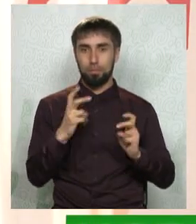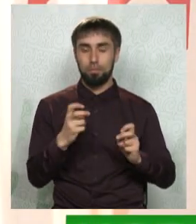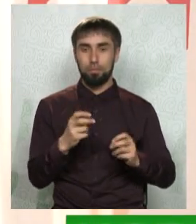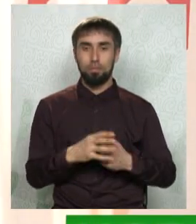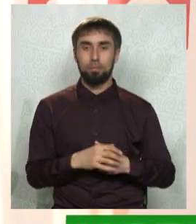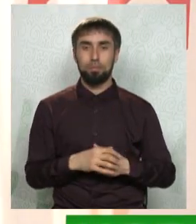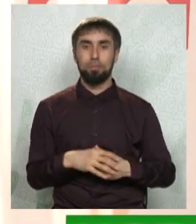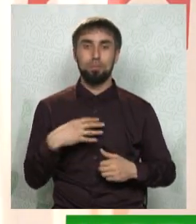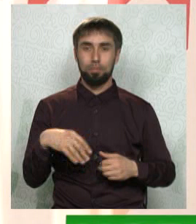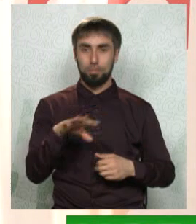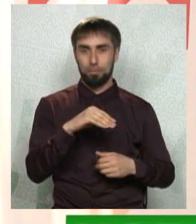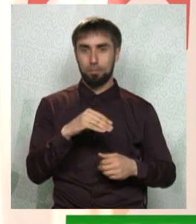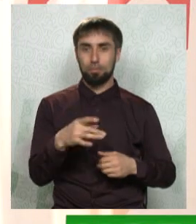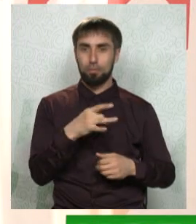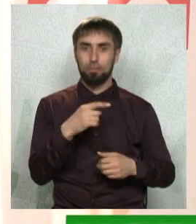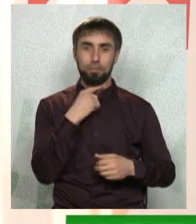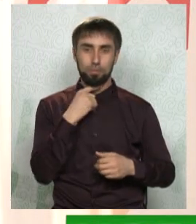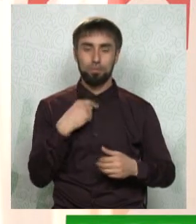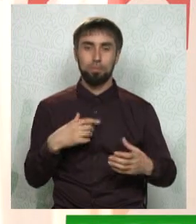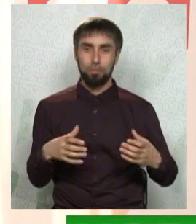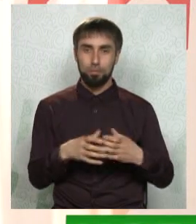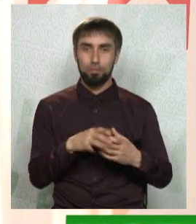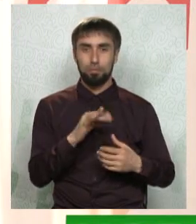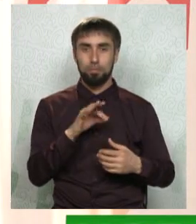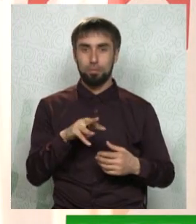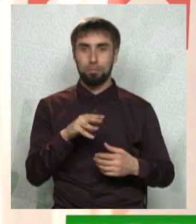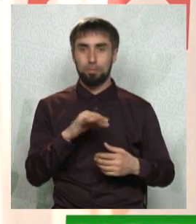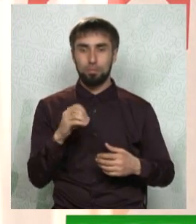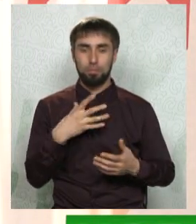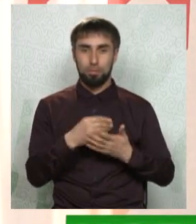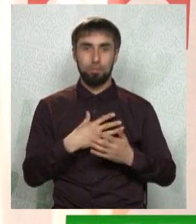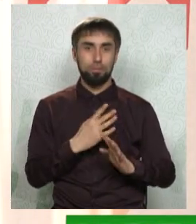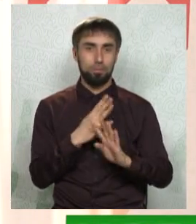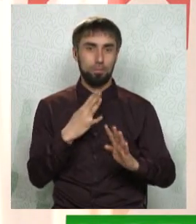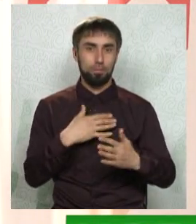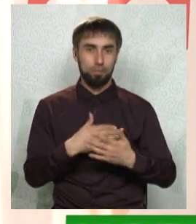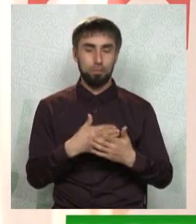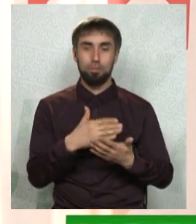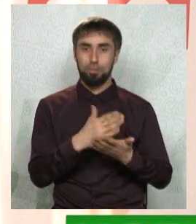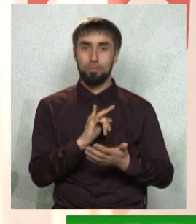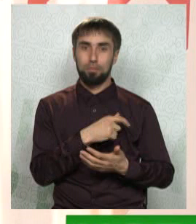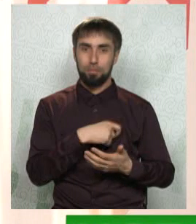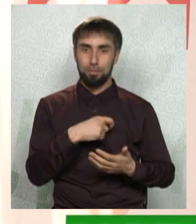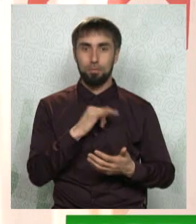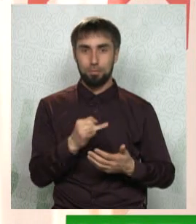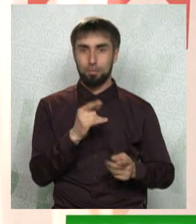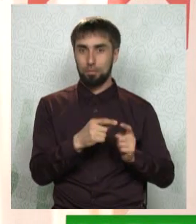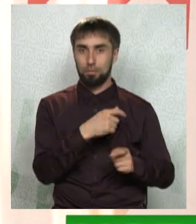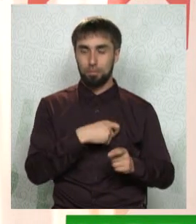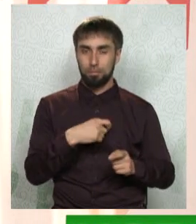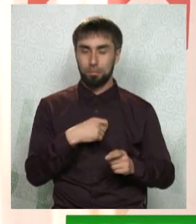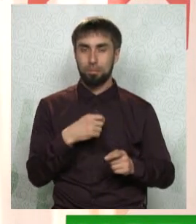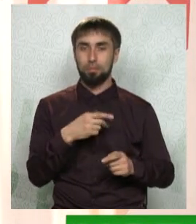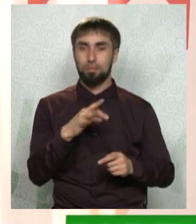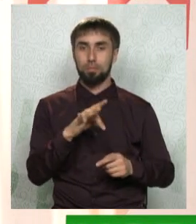всех муниципалитетов, со всех районов республики. В том числе в рядах наших волонтеров находятся и депутаты, в том числе и действующие. Напомню, что